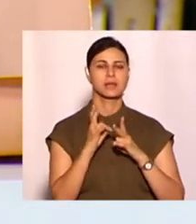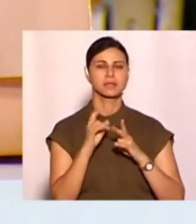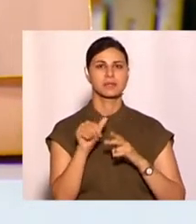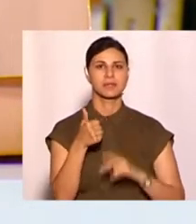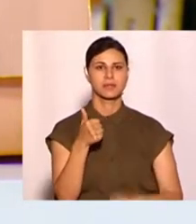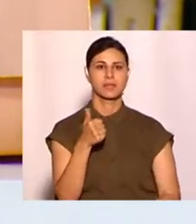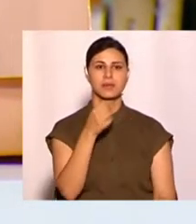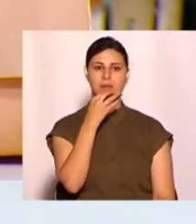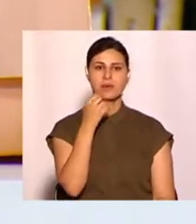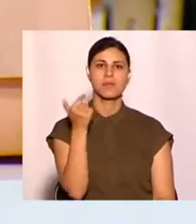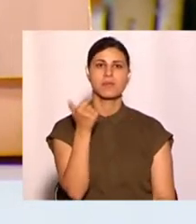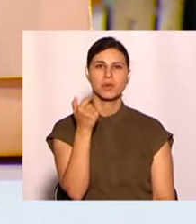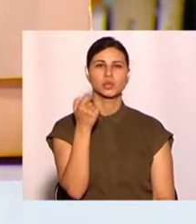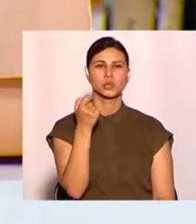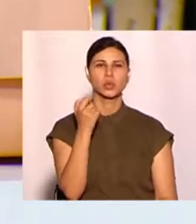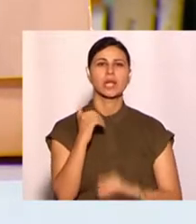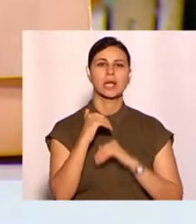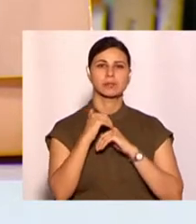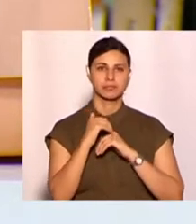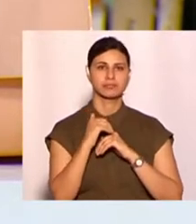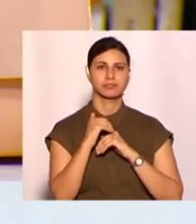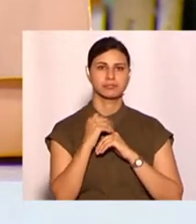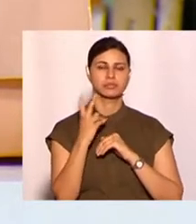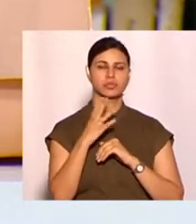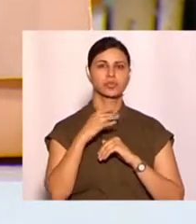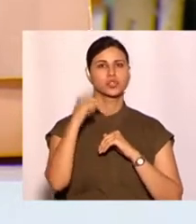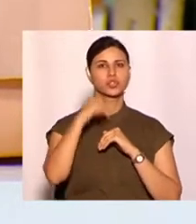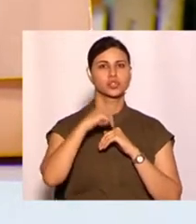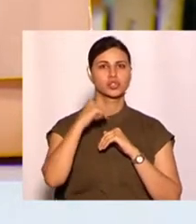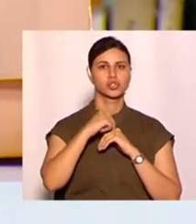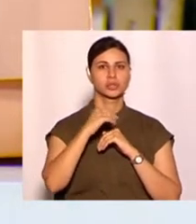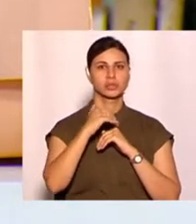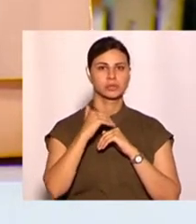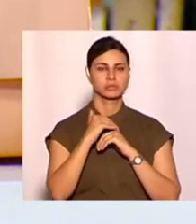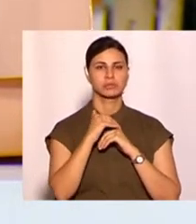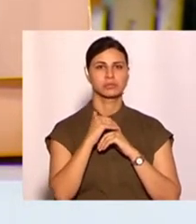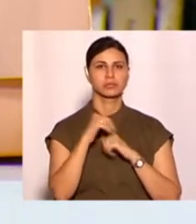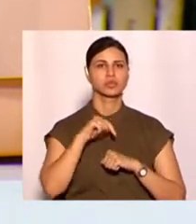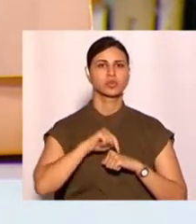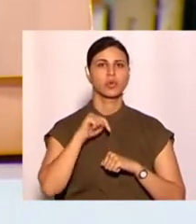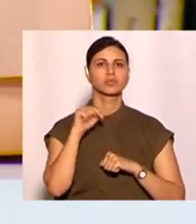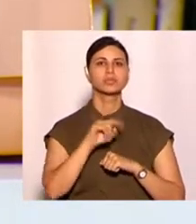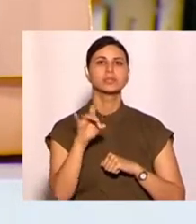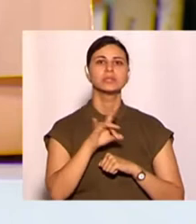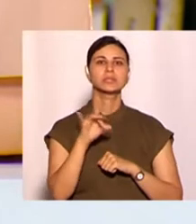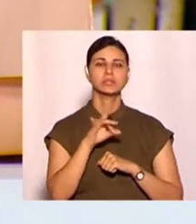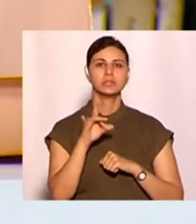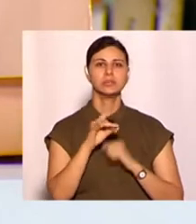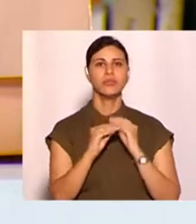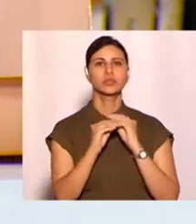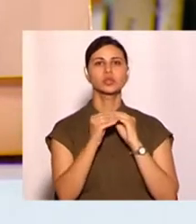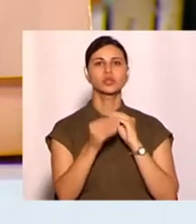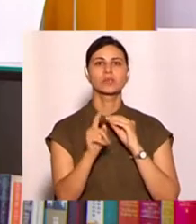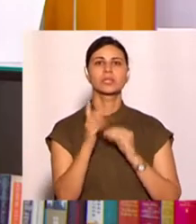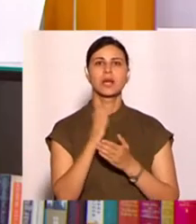ცვლილება. შემდგომ ცოტა უფრო ღრმა, რომ შიგნით ქსოვილში, შემაერთებელ ქსოვილში ან ცხიმოვან ქსოვილში ხო არ